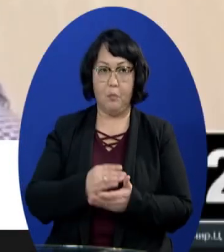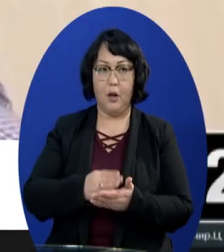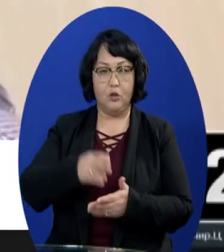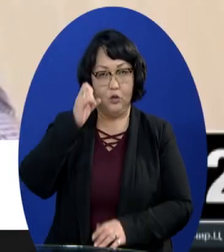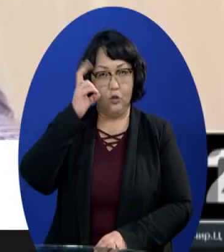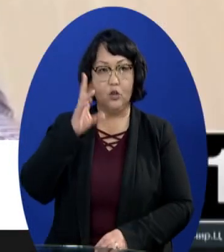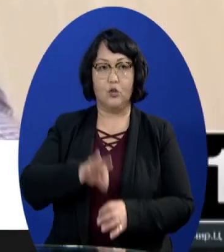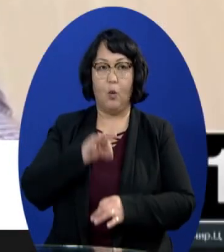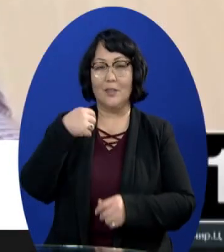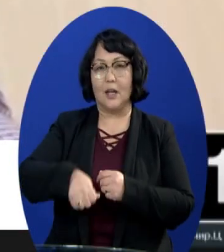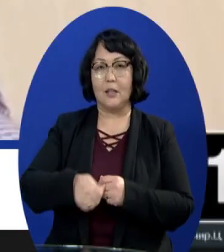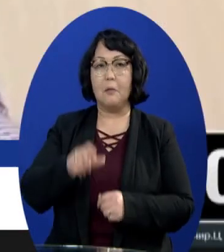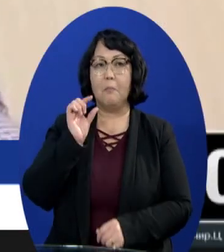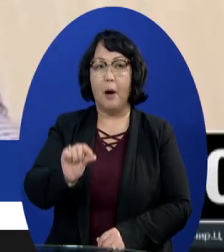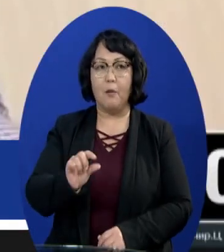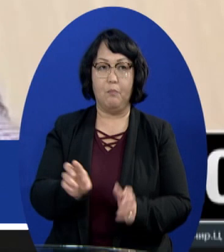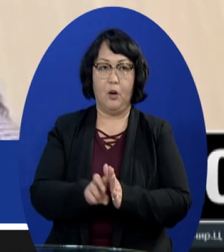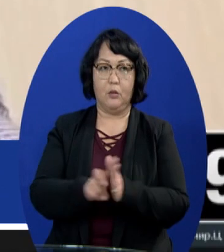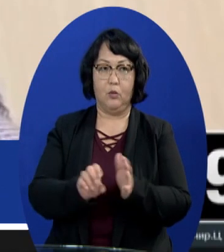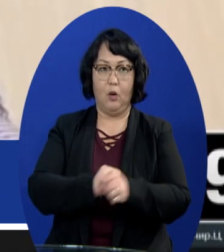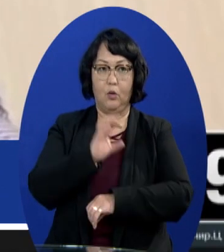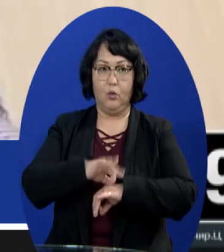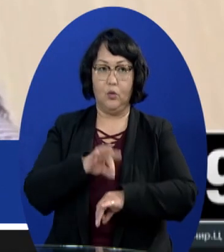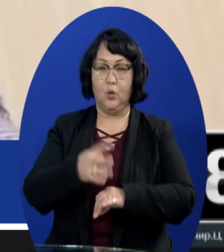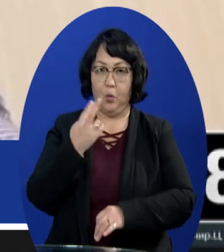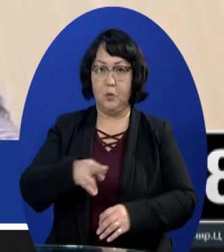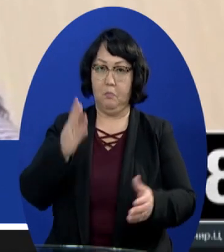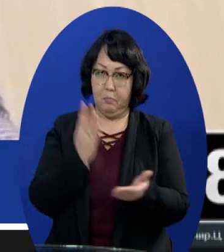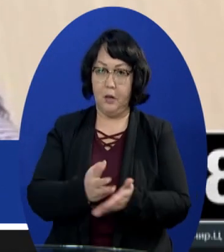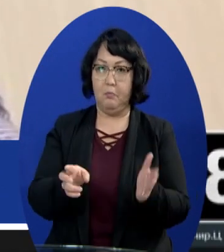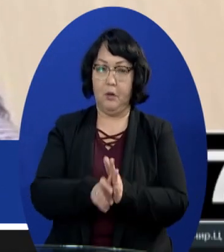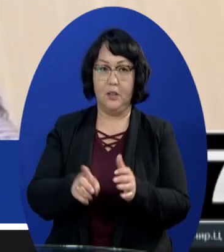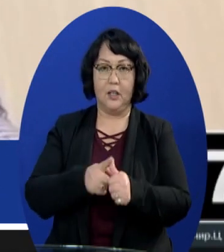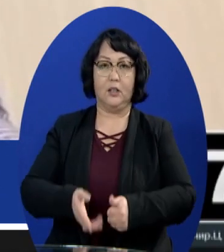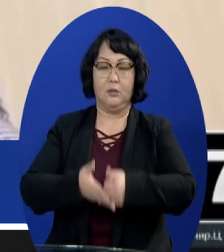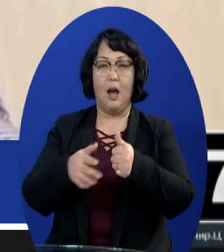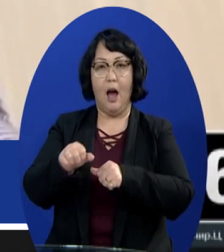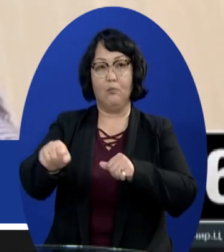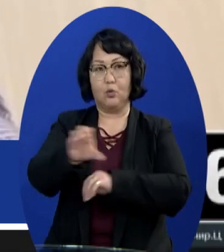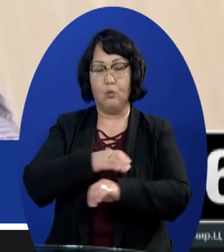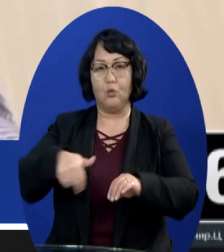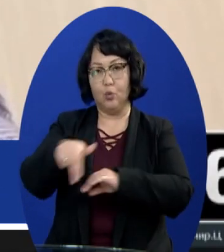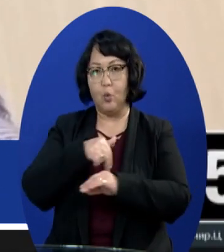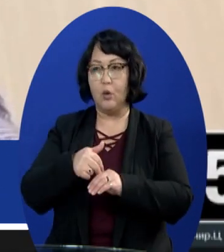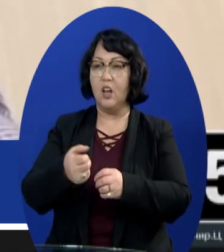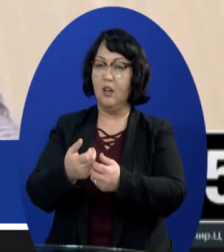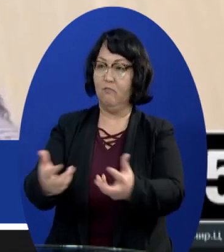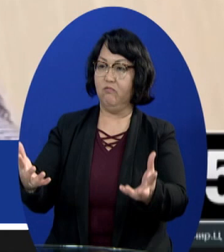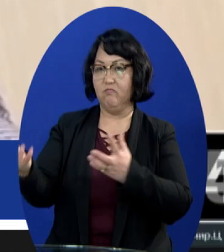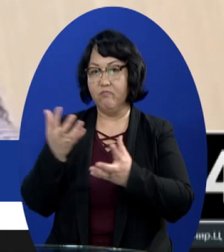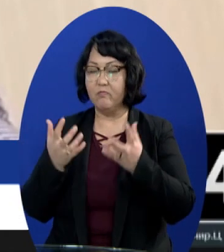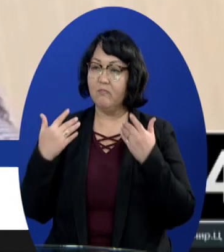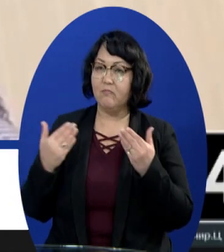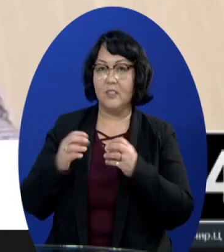бас баг зардлаар явуулах болцоо боломж харин ч ковид үед байгаа юм шүү. Нэр төвшнөр нь аймаг сум дүүргүүдээр яваад олон нийтийн цуглуулад ухуулаг